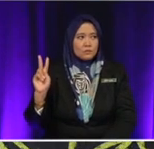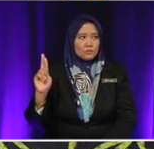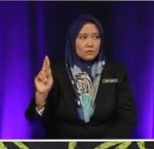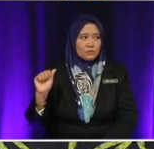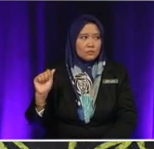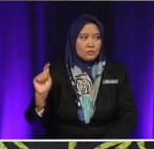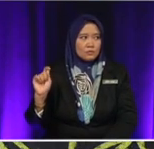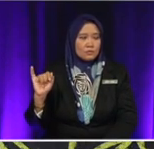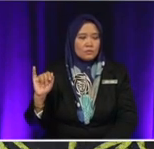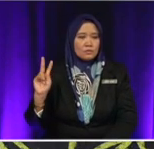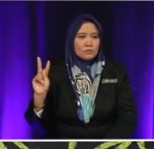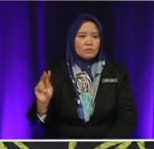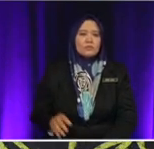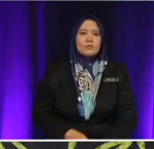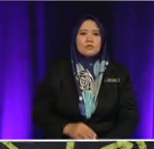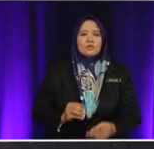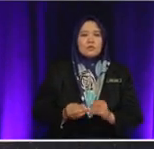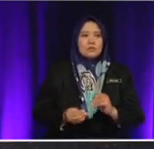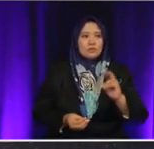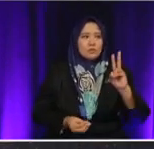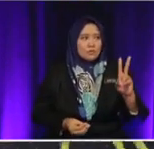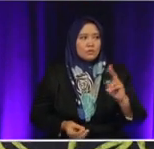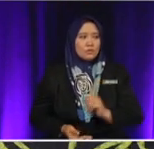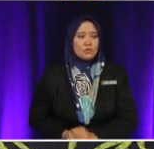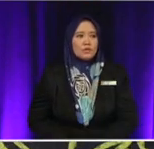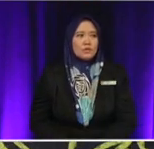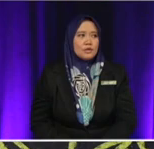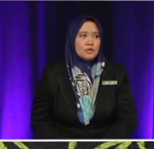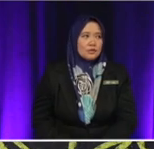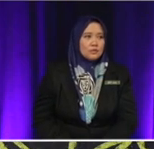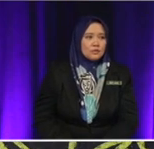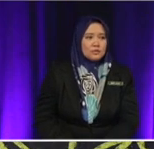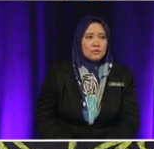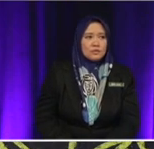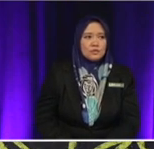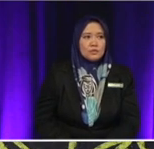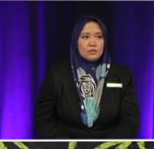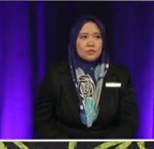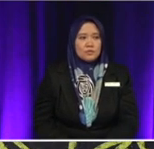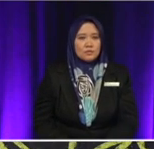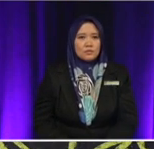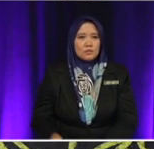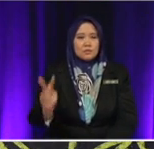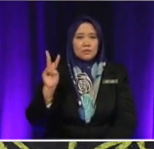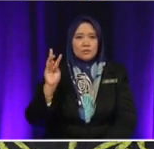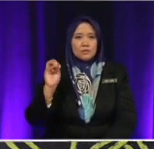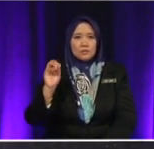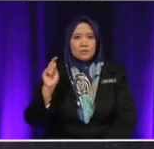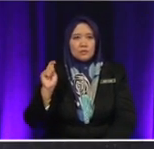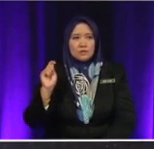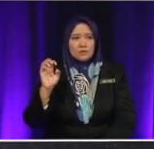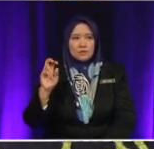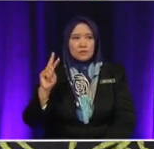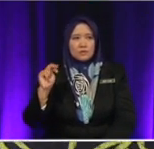Okey. Yang ketiga demokratik, cikgu. Okey, 4 markah. Kau dapat satu lagi. Okey, lagi satu contingency. Okey, nanti kita semak